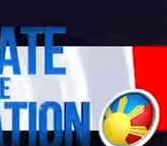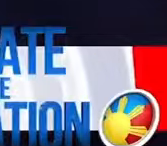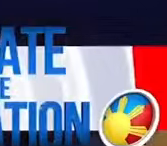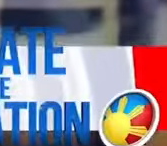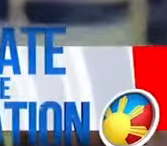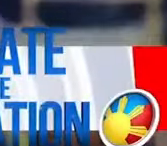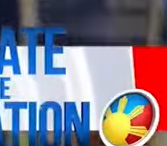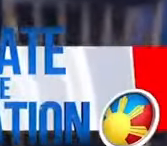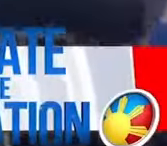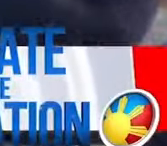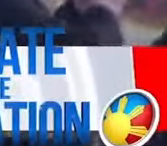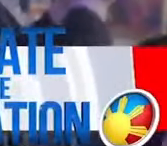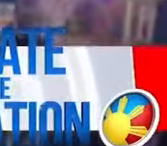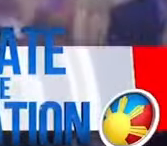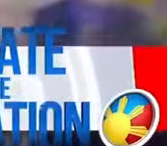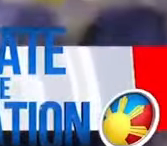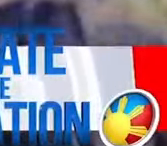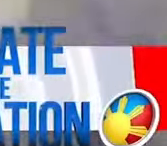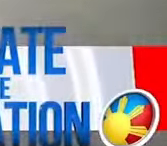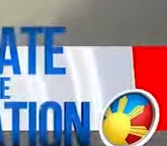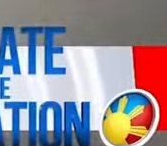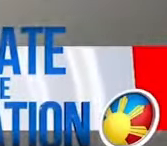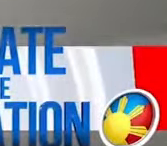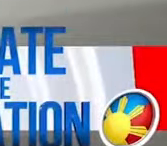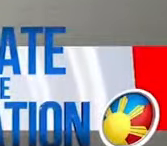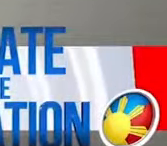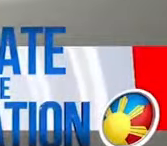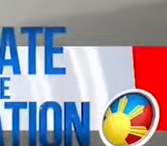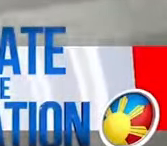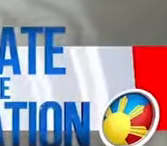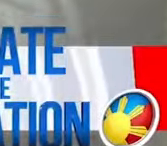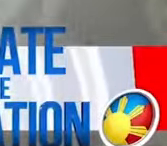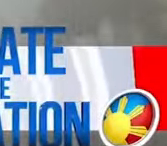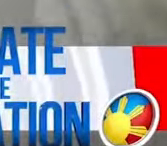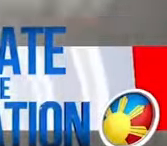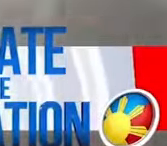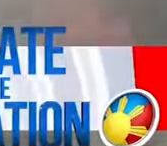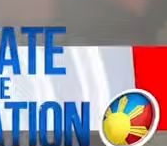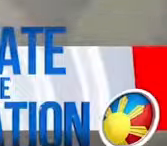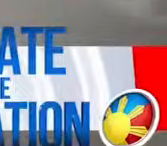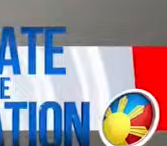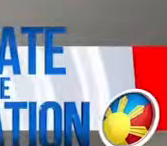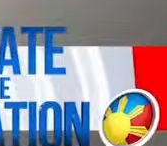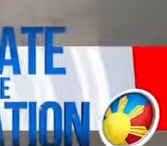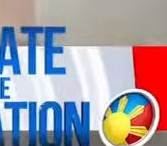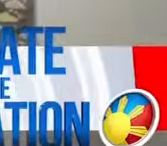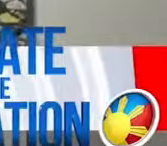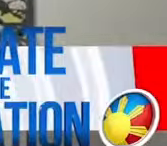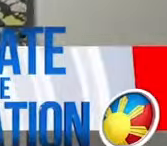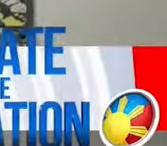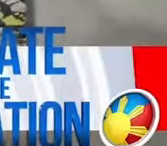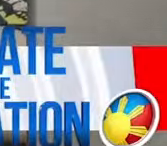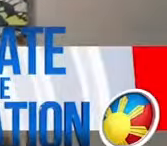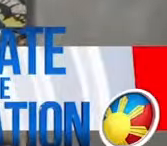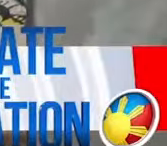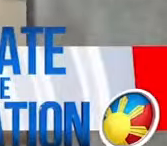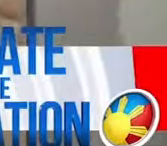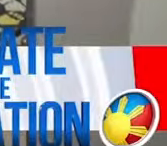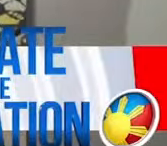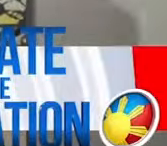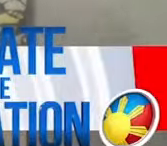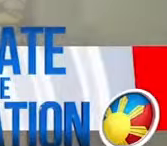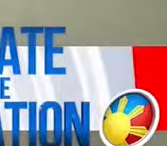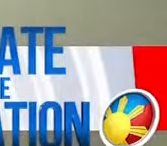daw ang tinahing prom suit nina Kuya at Mommy Para Kay bunso na inspired sa Red Carp p look ni Taylor